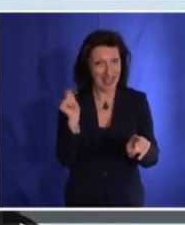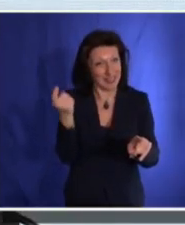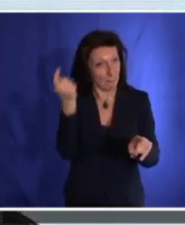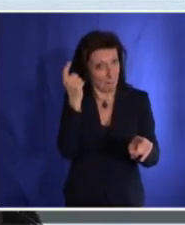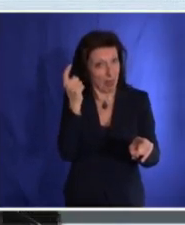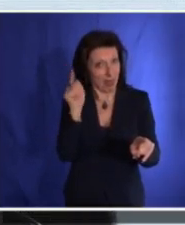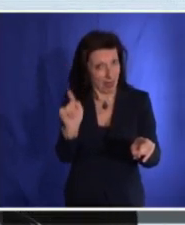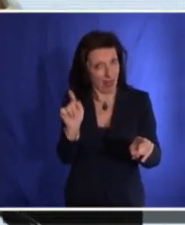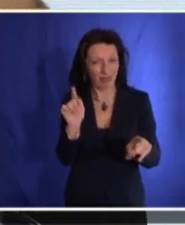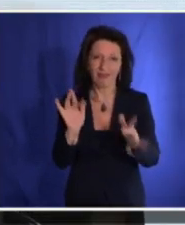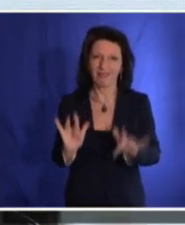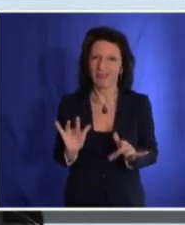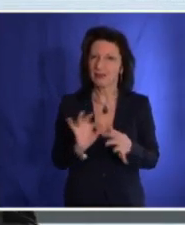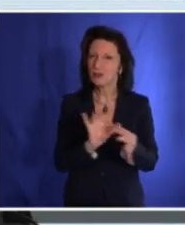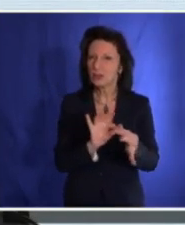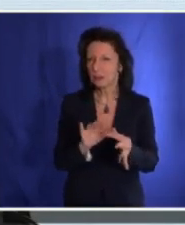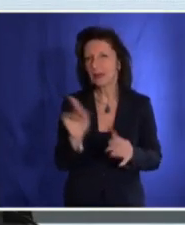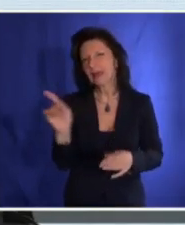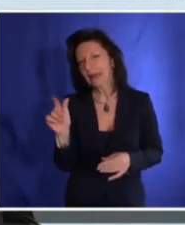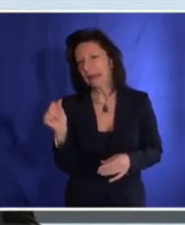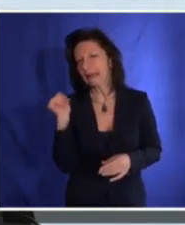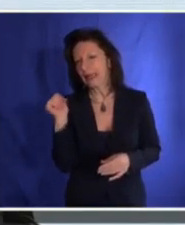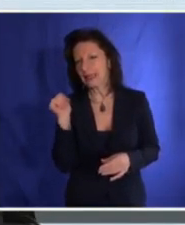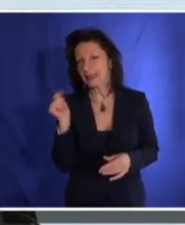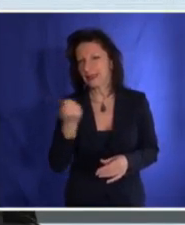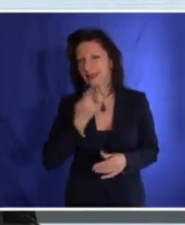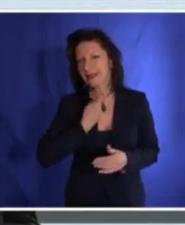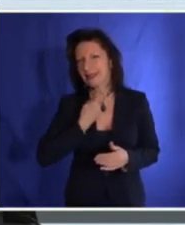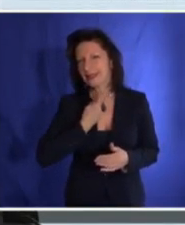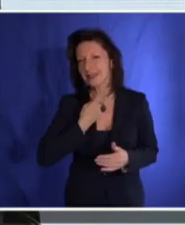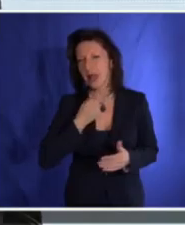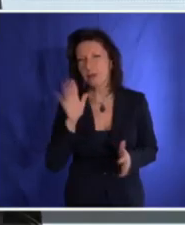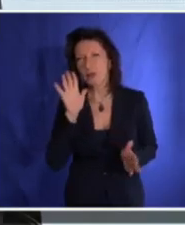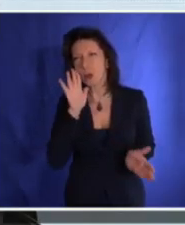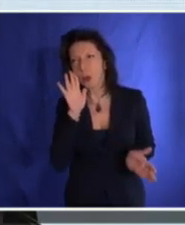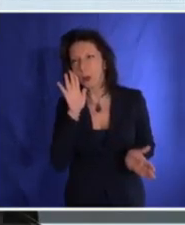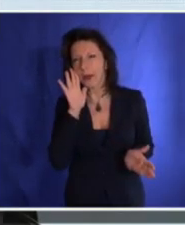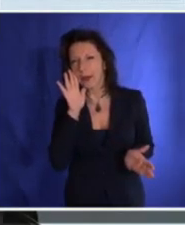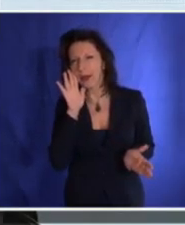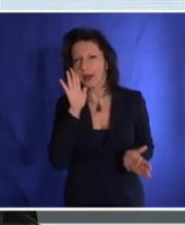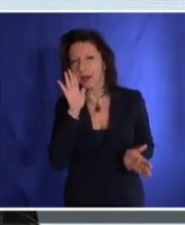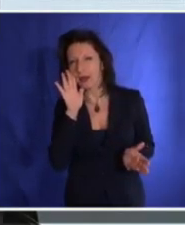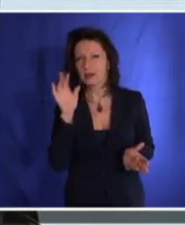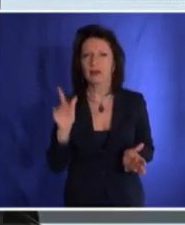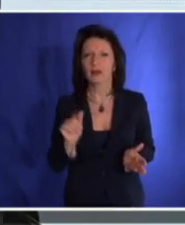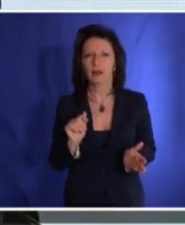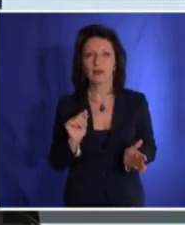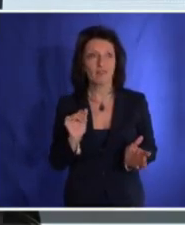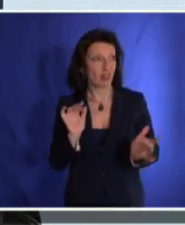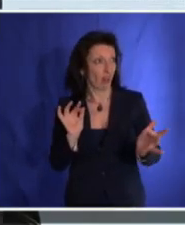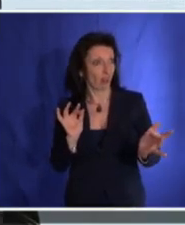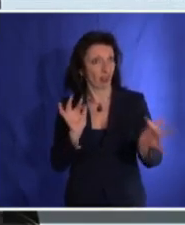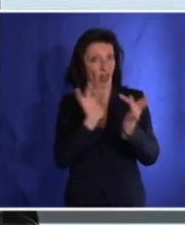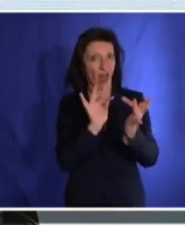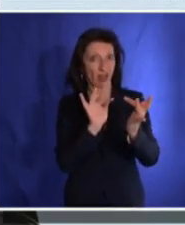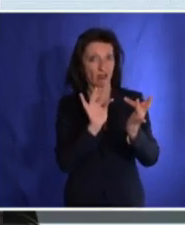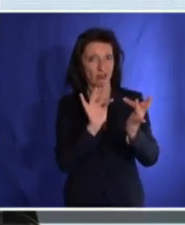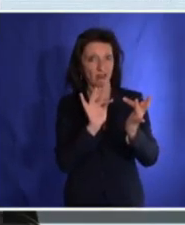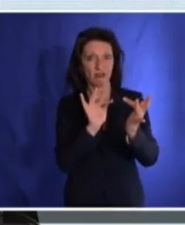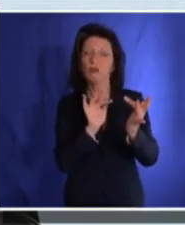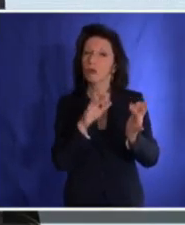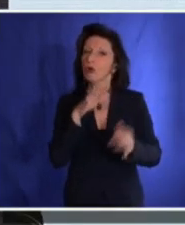hat. Der Erwin hat gestern sinngemäß, ich habe es so für mich mitgenommen, gegeneinander wird man vieles